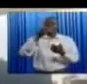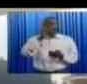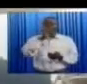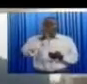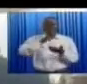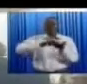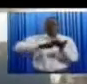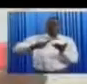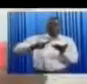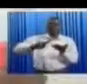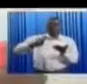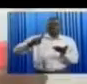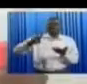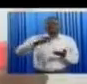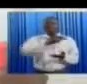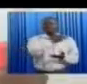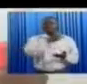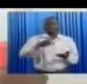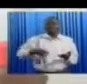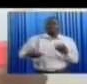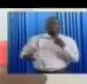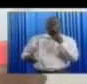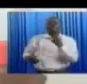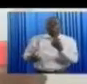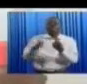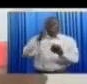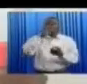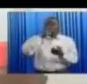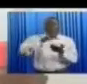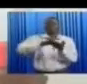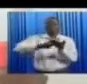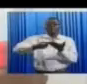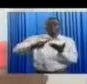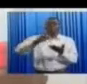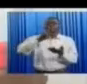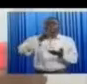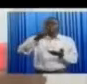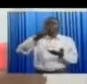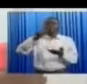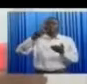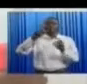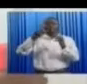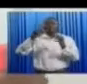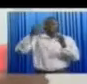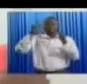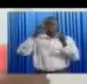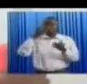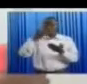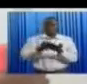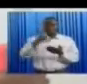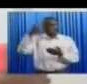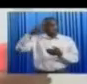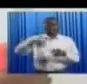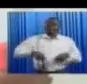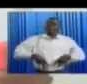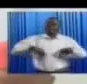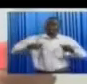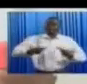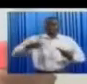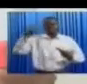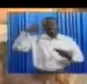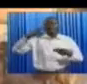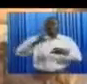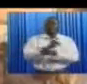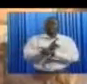parce que comme Monsieur le maire a dit, l'eau potable est nécessaire pour vivre et pour tenir